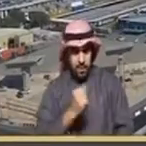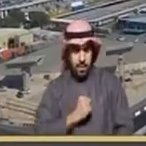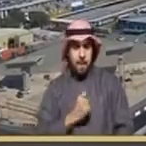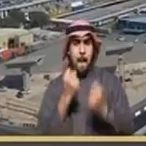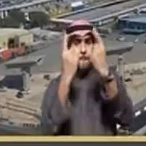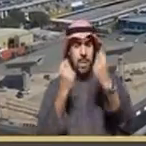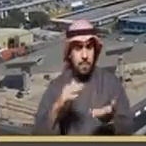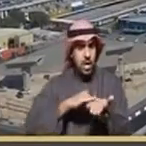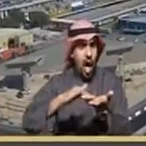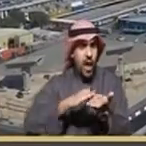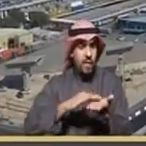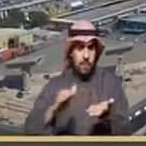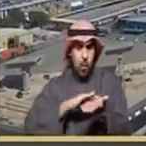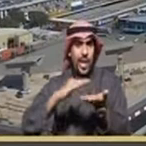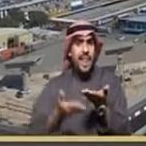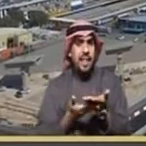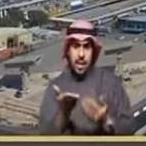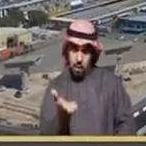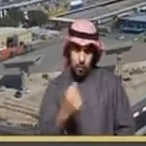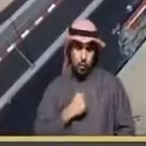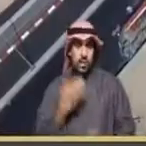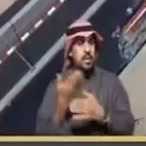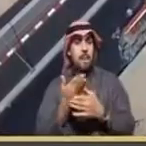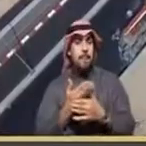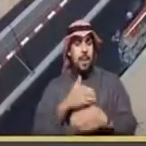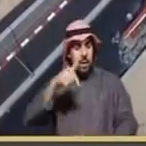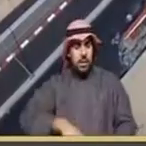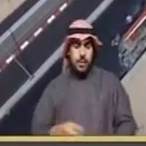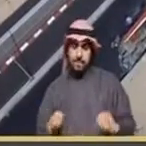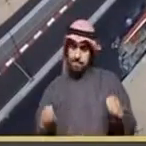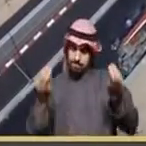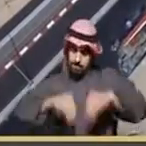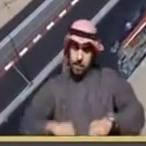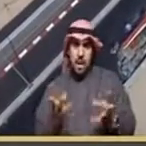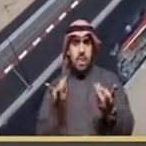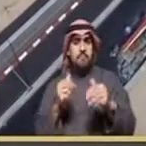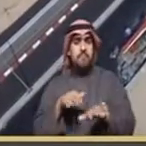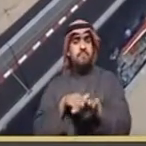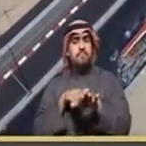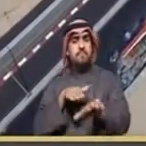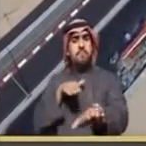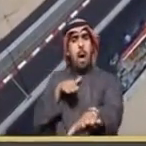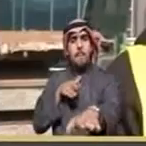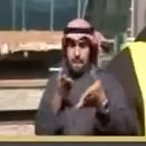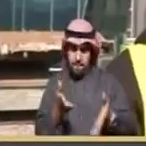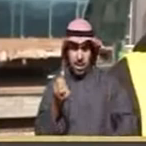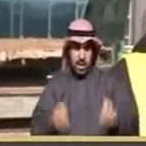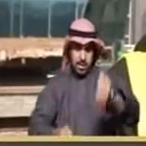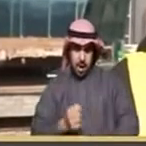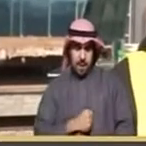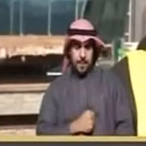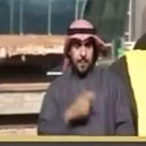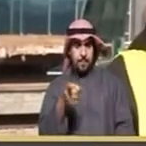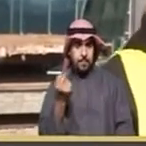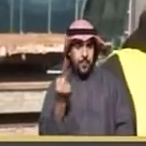في البلاد، والذي يعمل على رفع القدرة الاستيعابية المرورية لهذا الطريق بأجزائه المتعددة. يقع